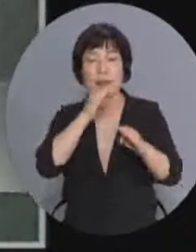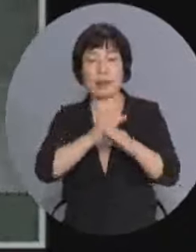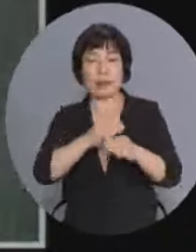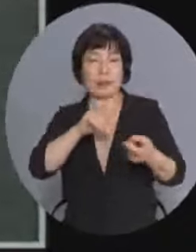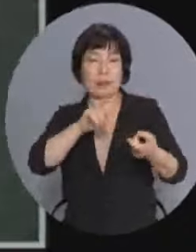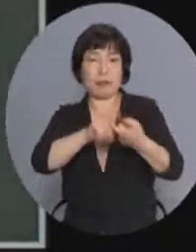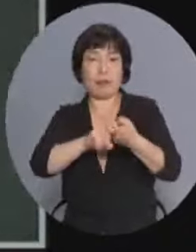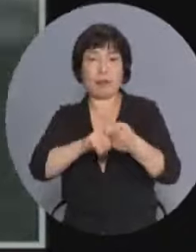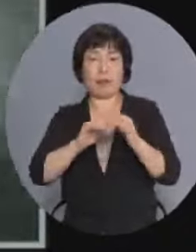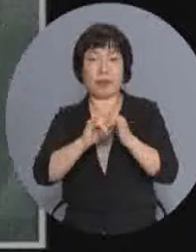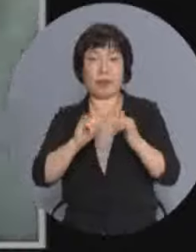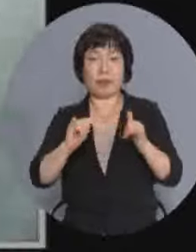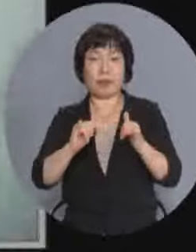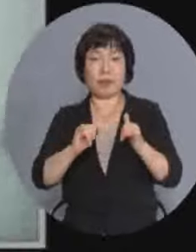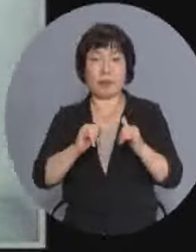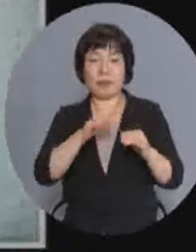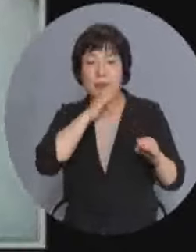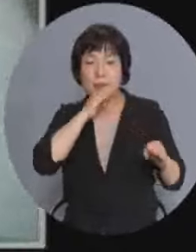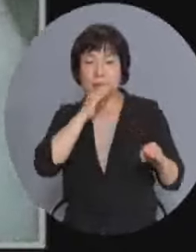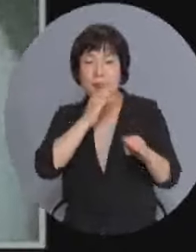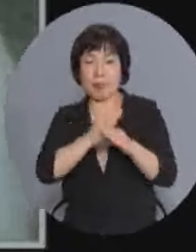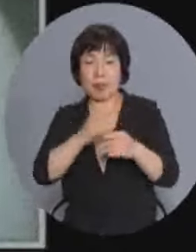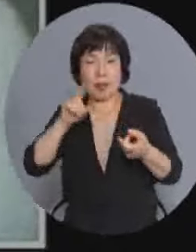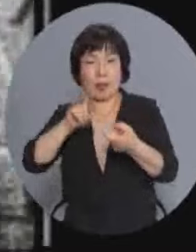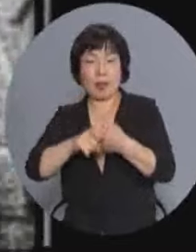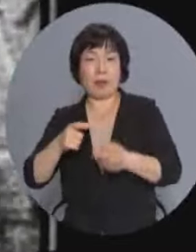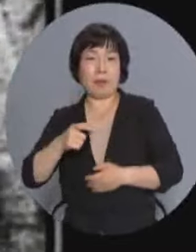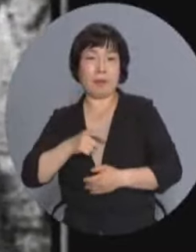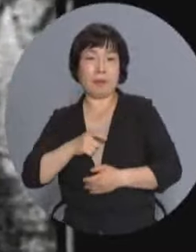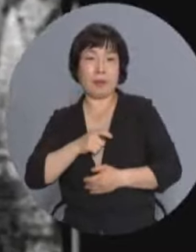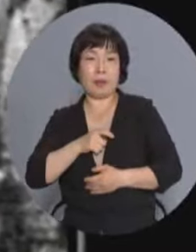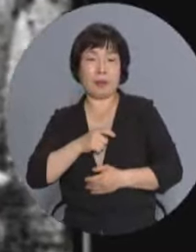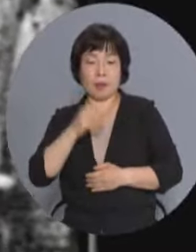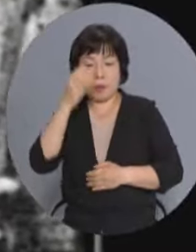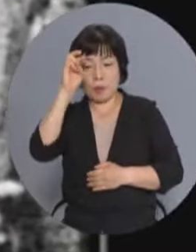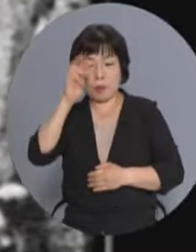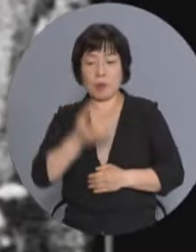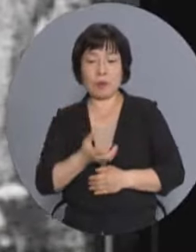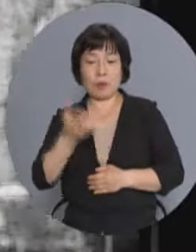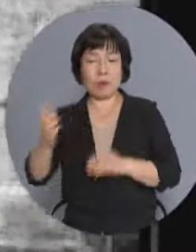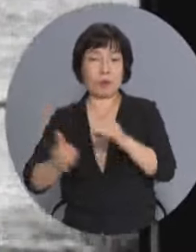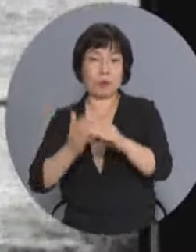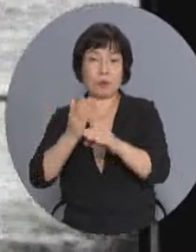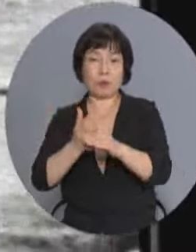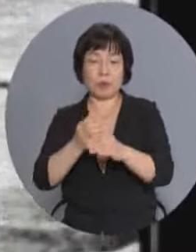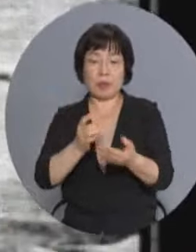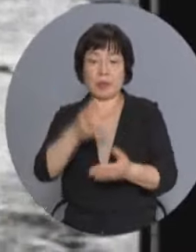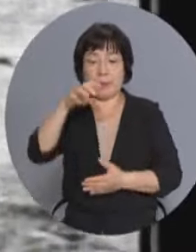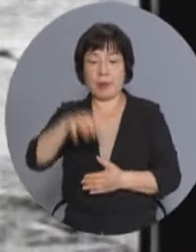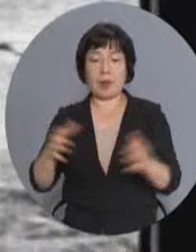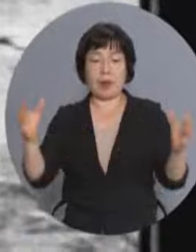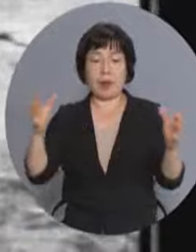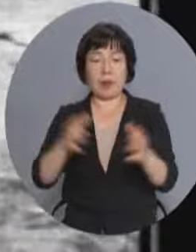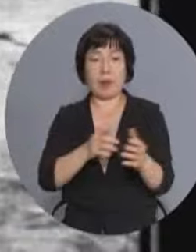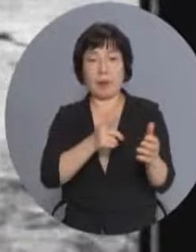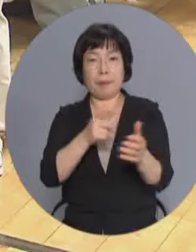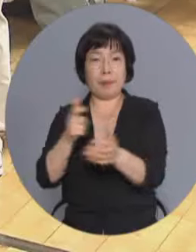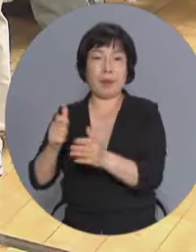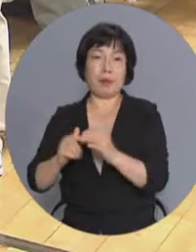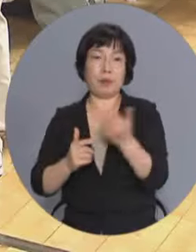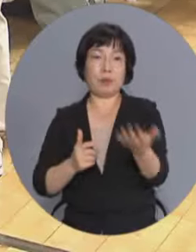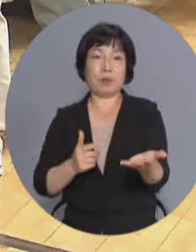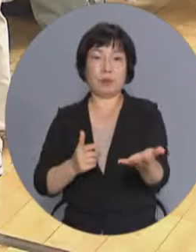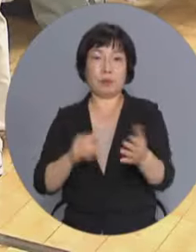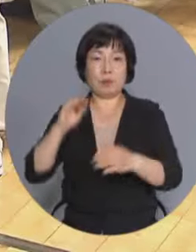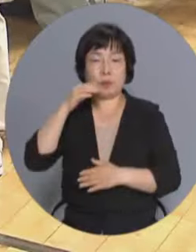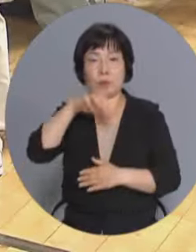추정됩니다 민군의 동주 우려가 있다는 이유로 광주로 예비검속 이동 중 담양에서 총된 겁니다